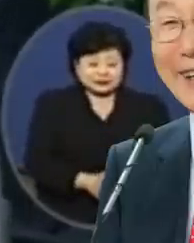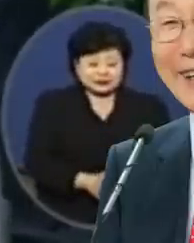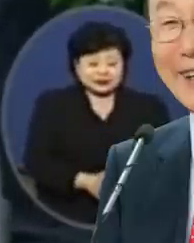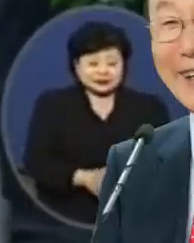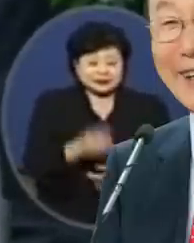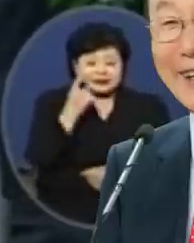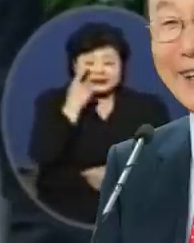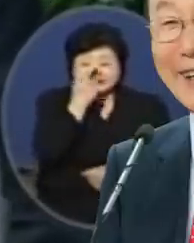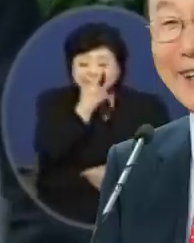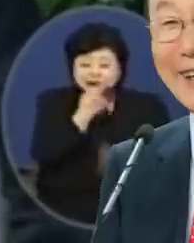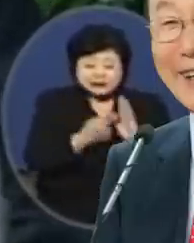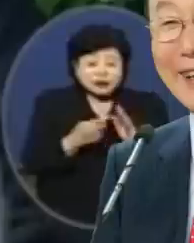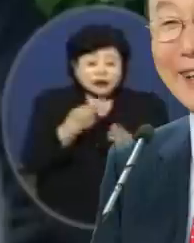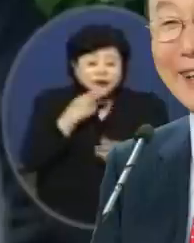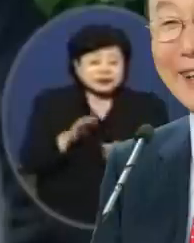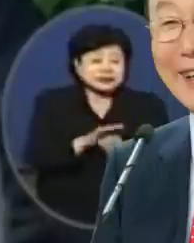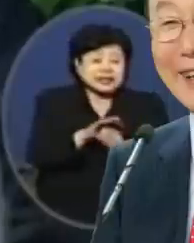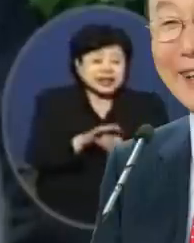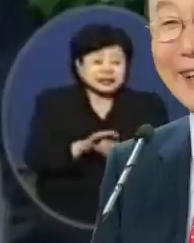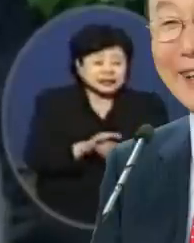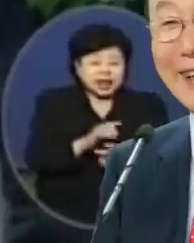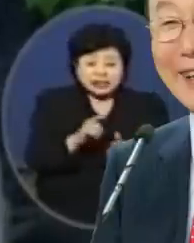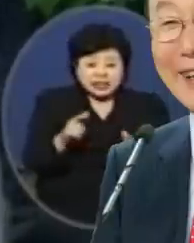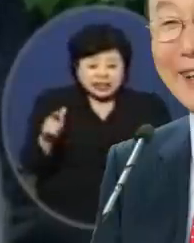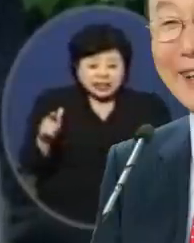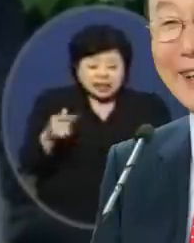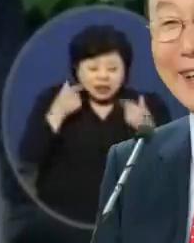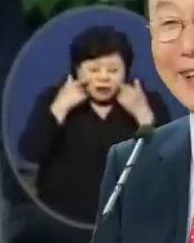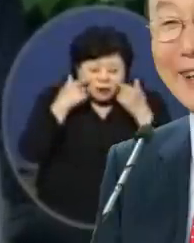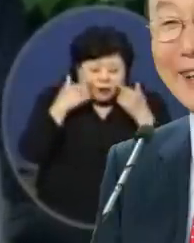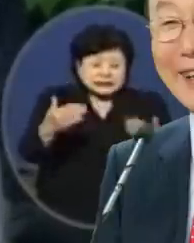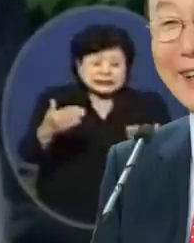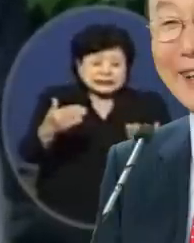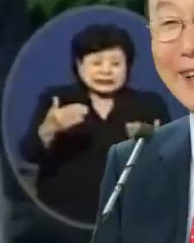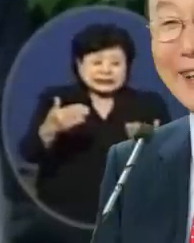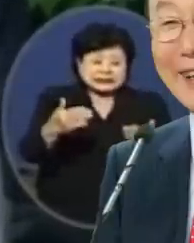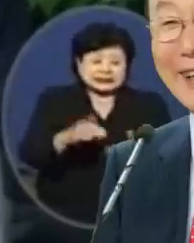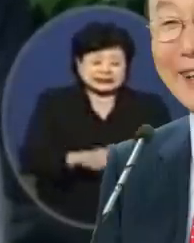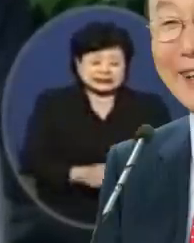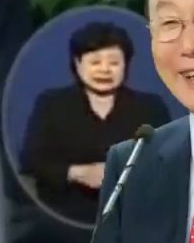증거 없는 사랑은 사랑이 아닌데 확실히